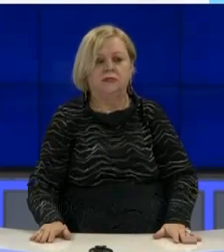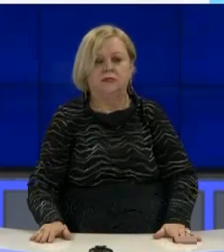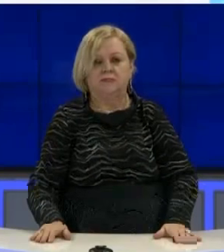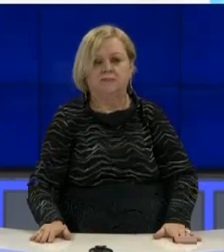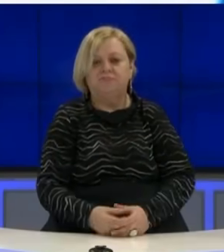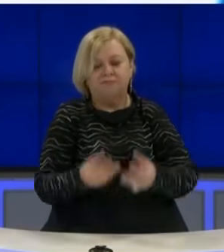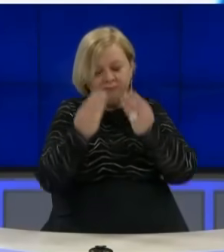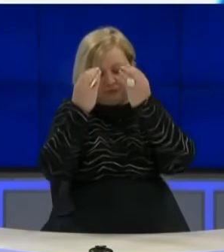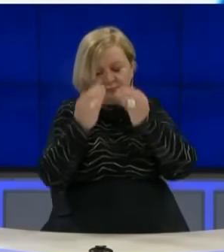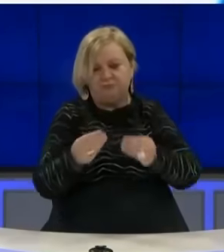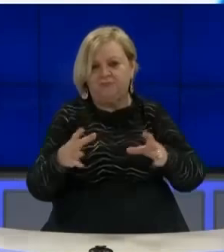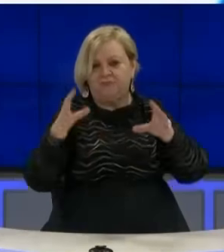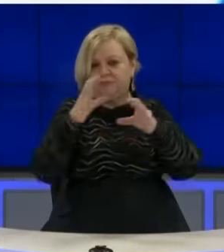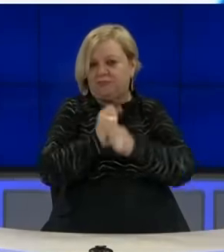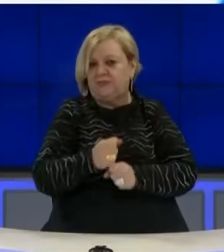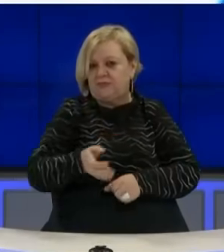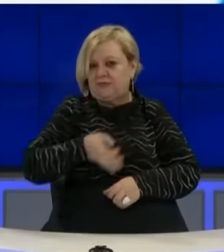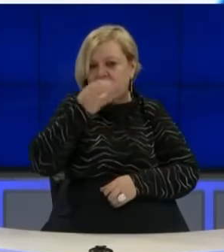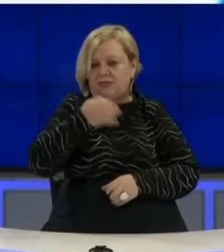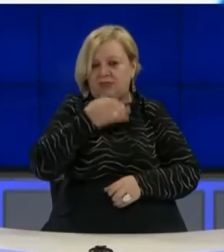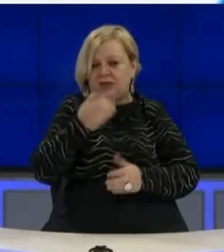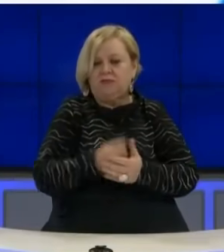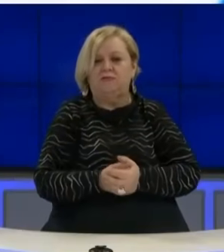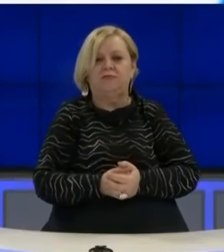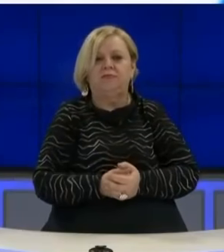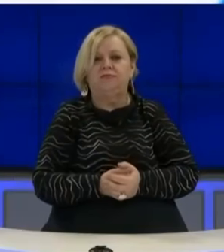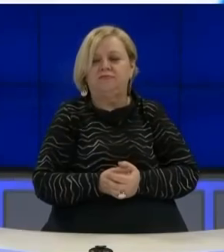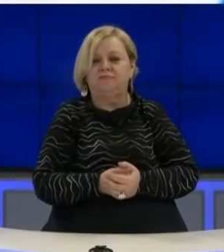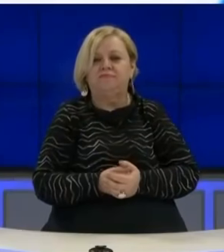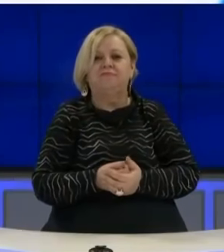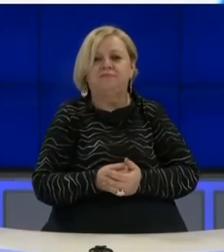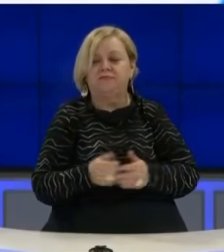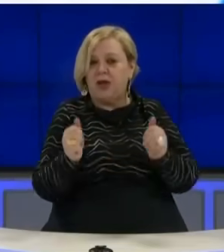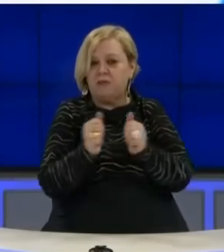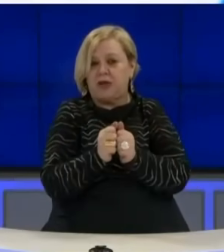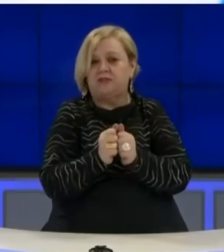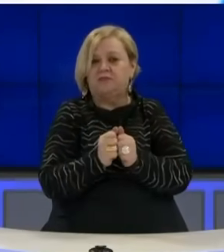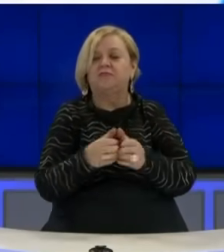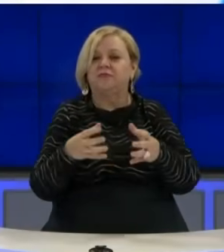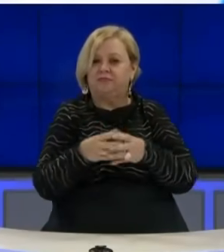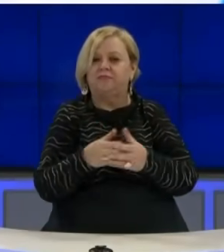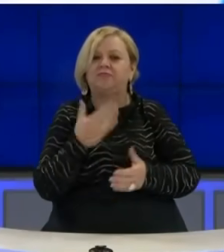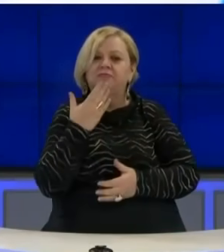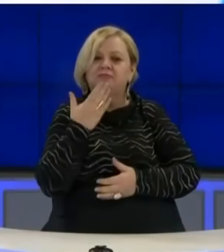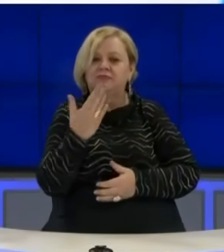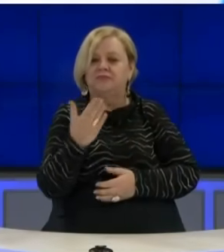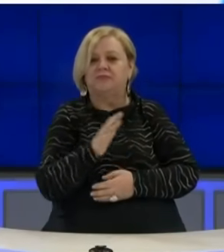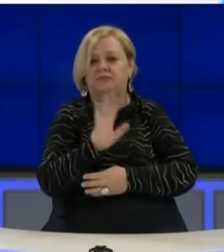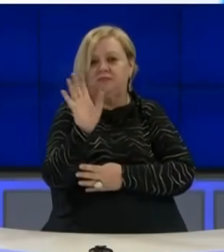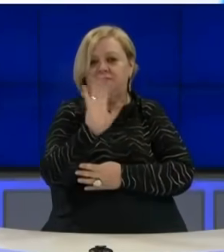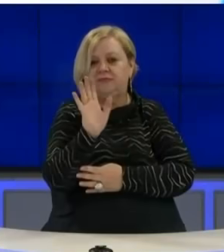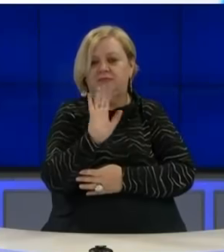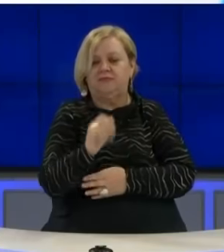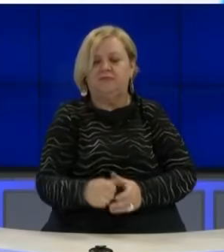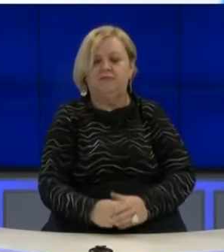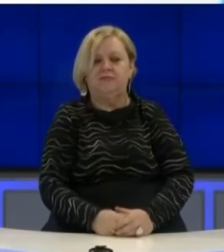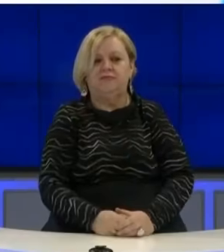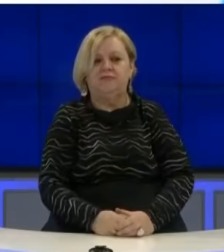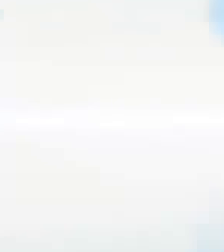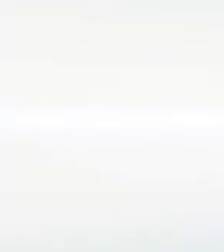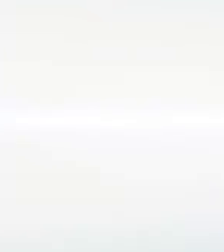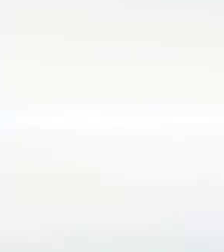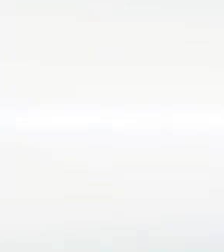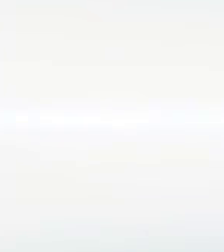Të ndëruar shikues, ka që kishim për këtë edicion të lajmeve bashkë me ekipin realizues, ju falenderojmë për vëmendjen tuaj. Lupafshim.